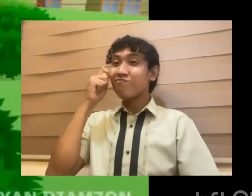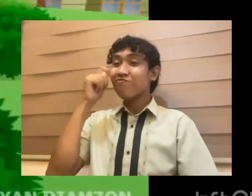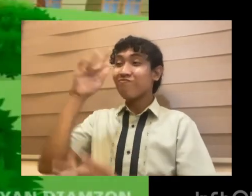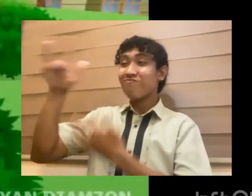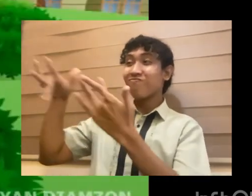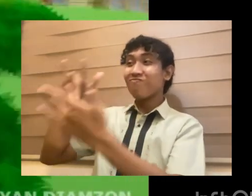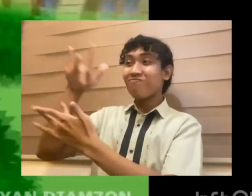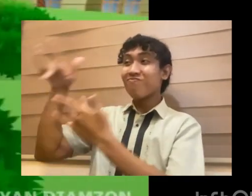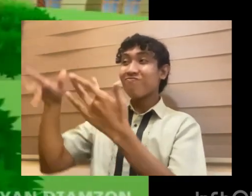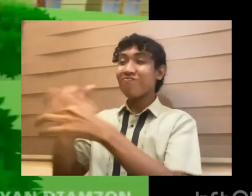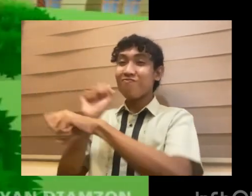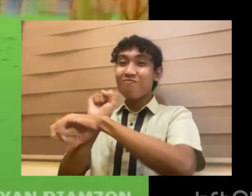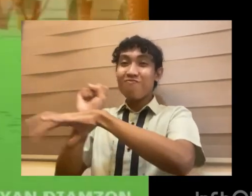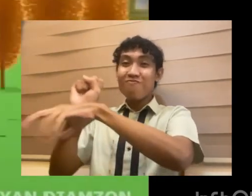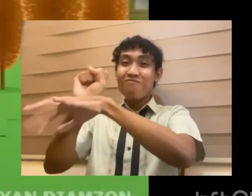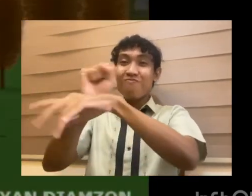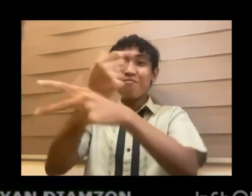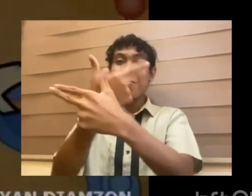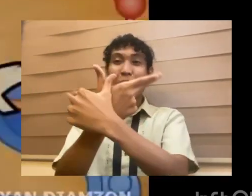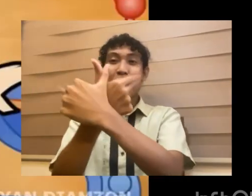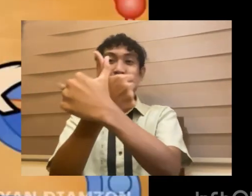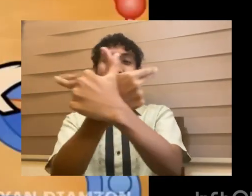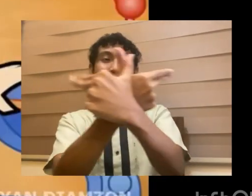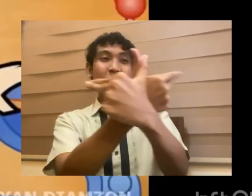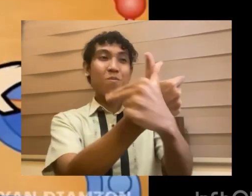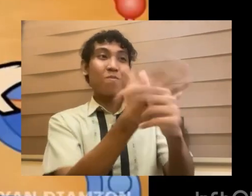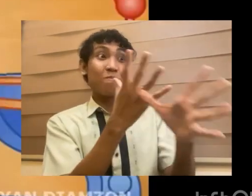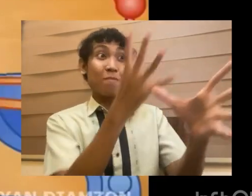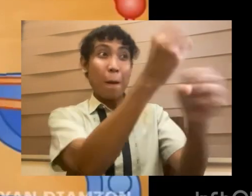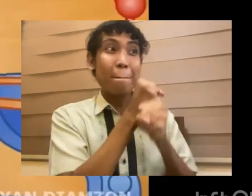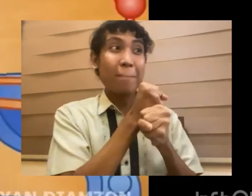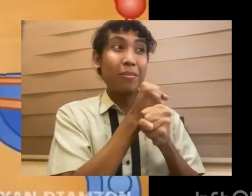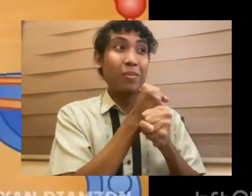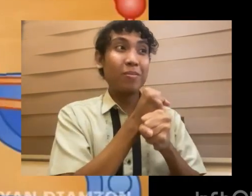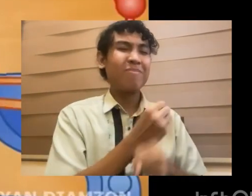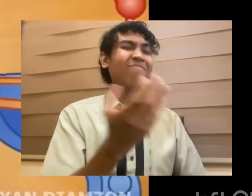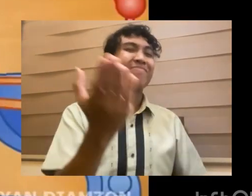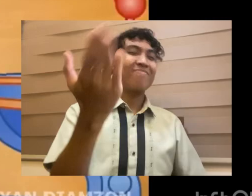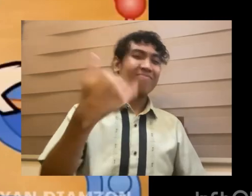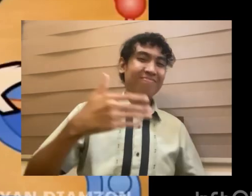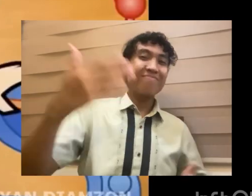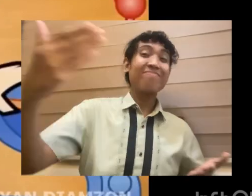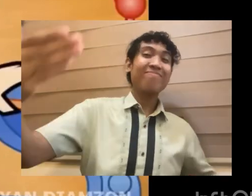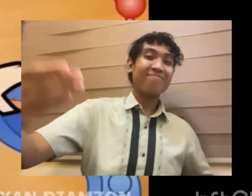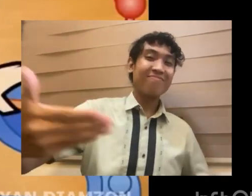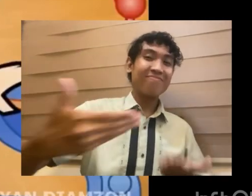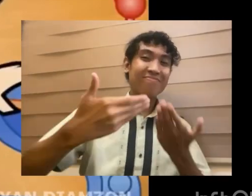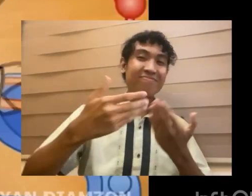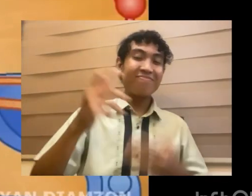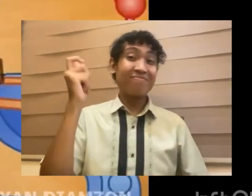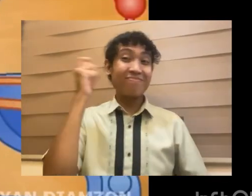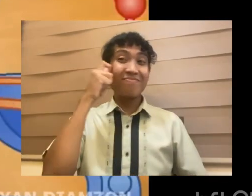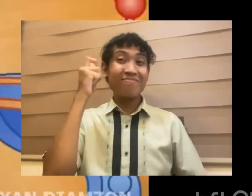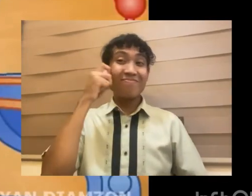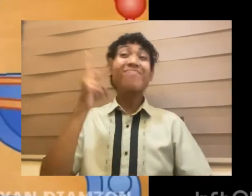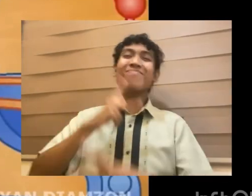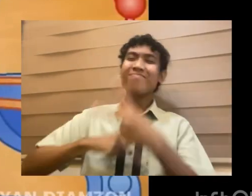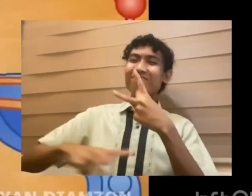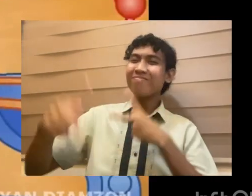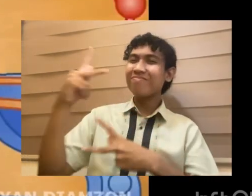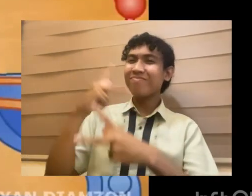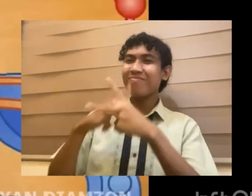ng gagamba at nangahabol ng tutubi. Pag dumaan ka, ipapakilala kita kay Titoy. Mabait